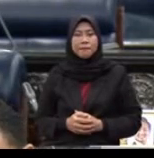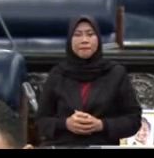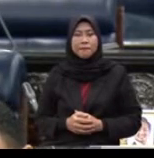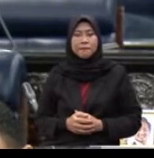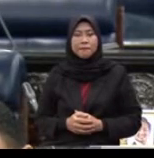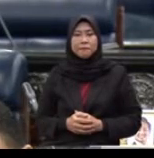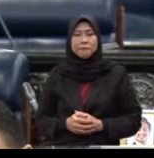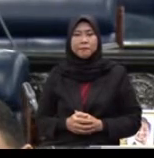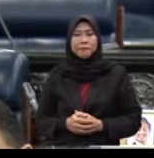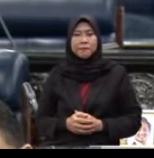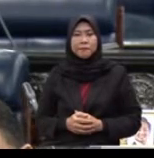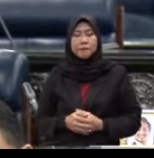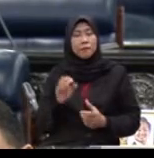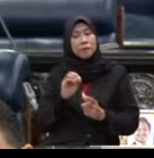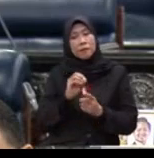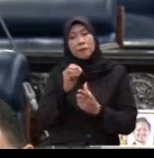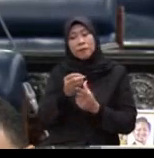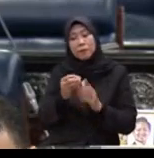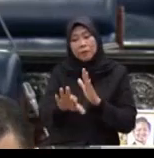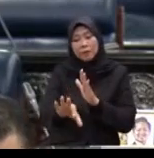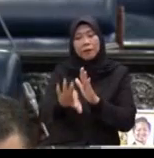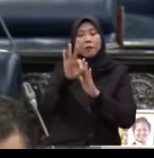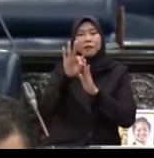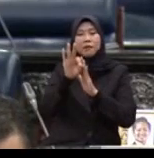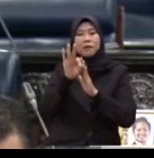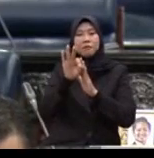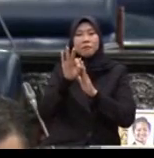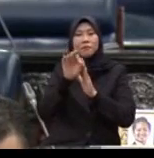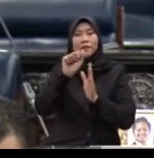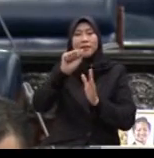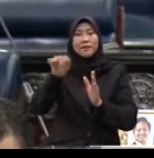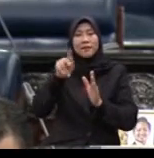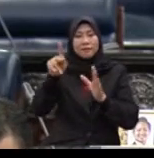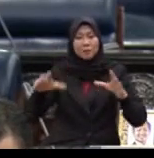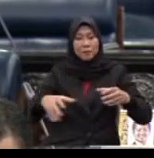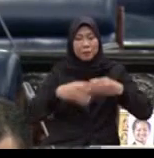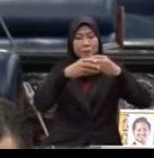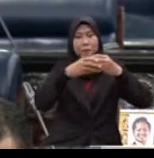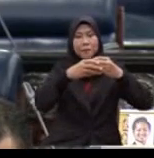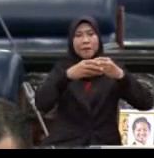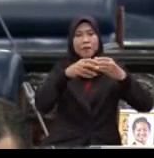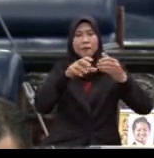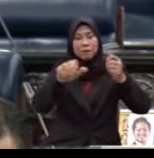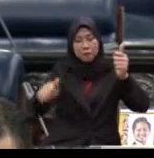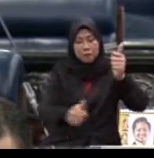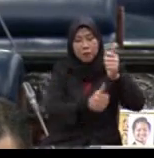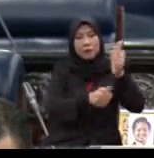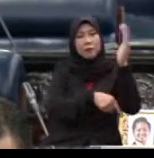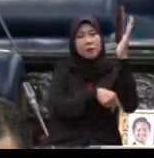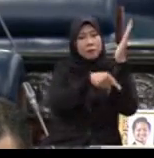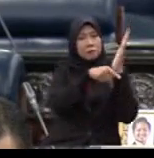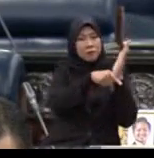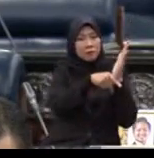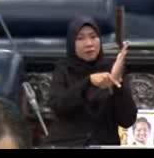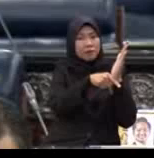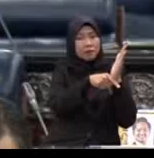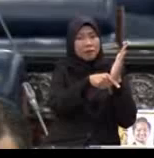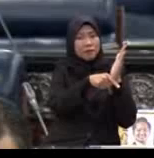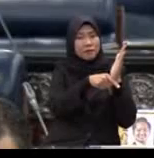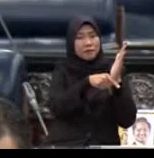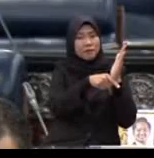sama ada pelantikan anggota ia isi diletakkan di bawah paliman dan sama ada satu